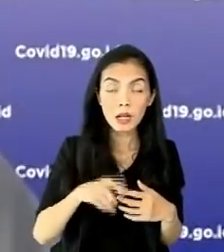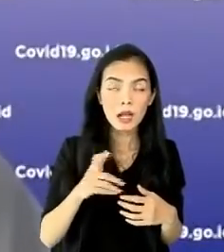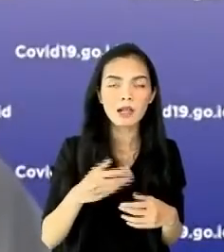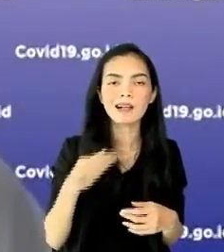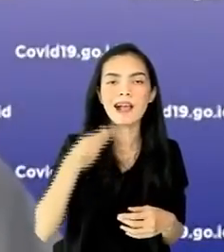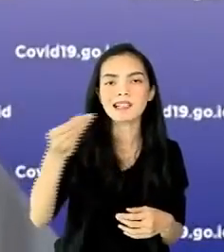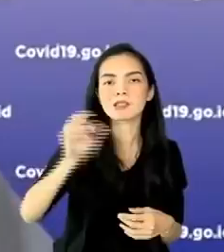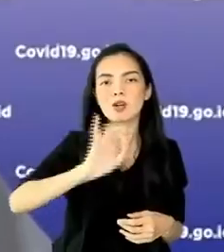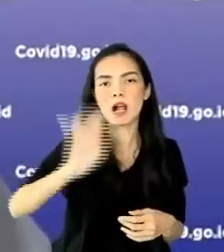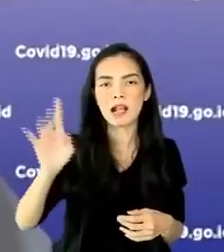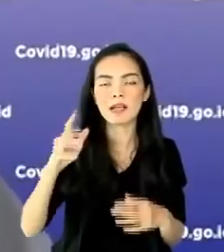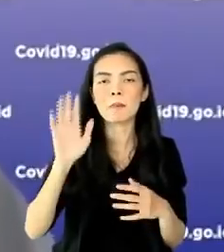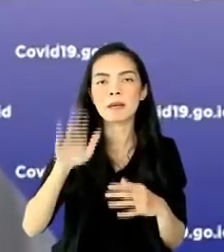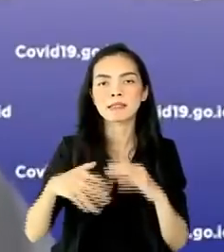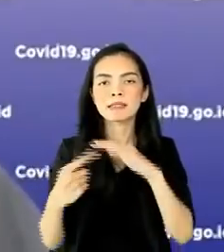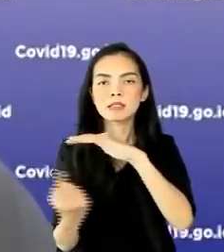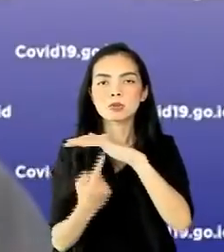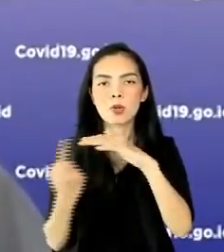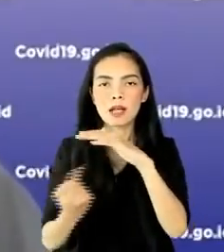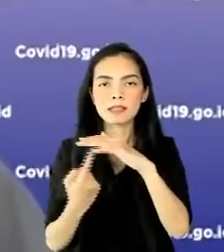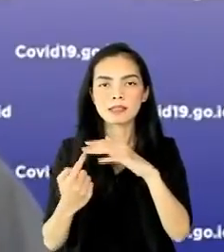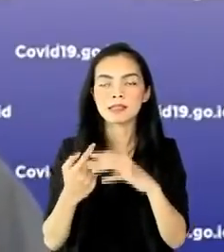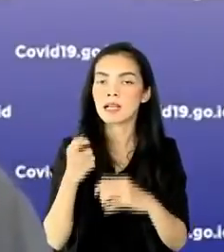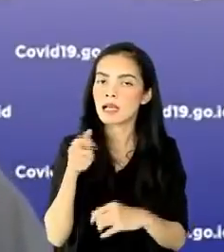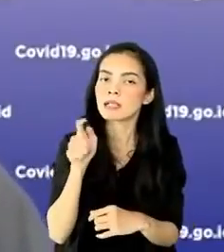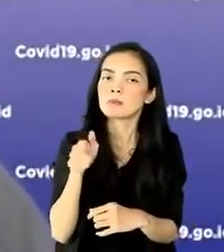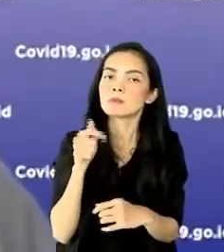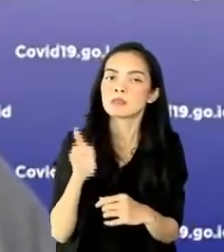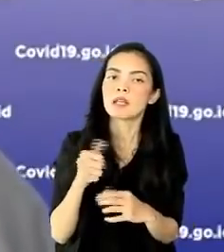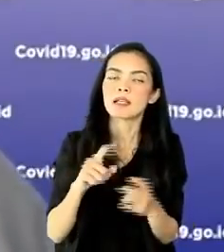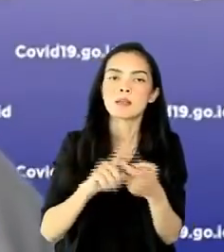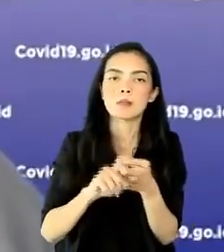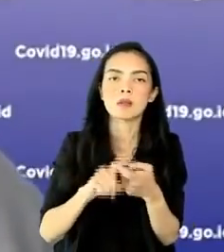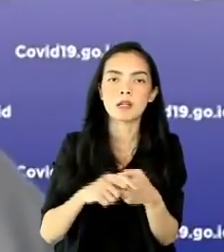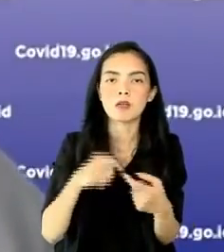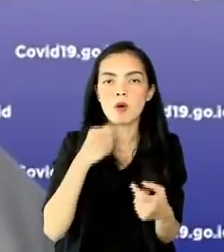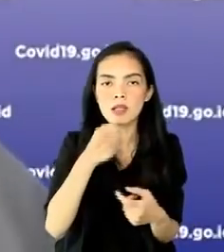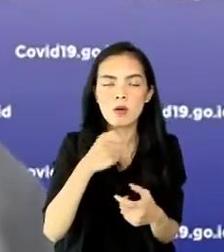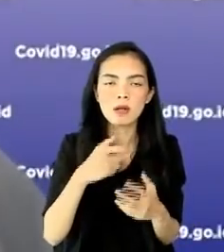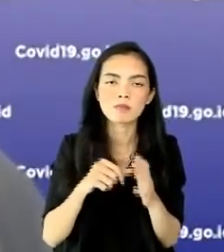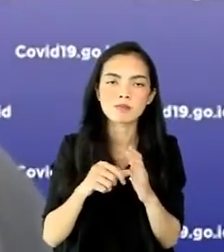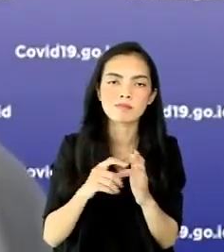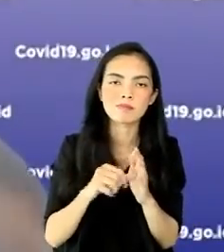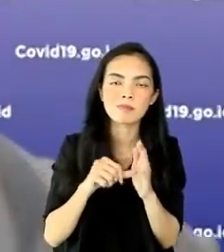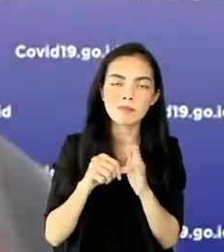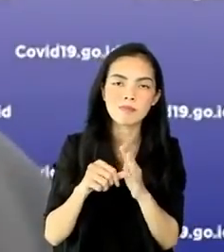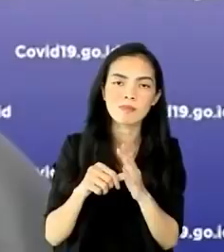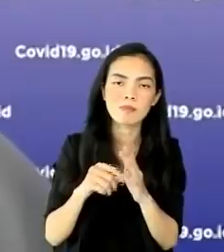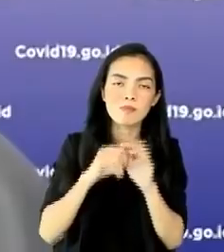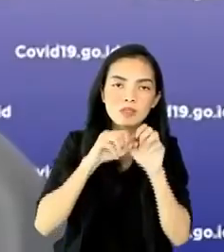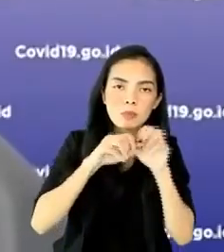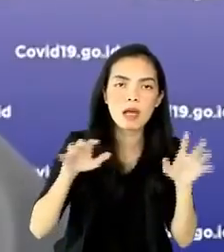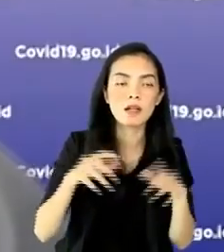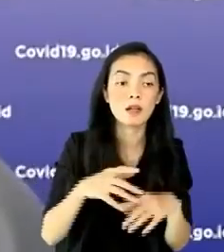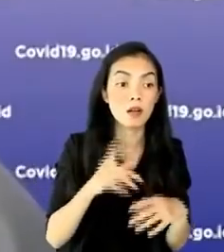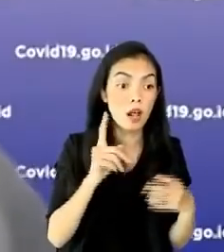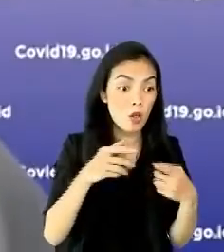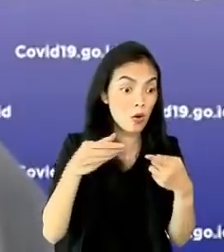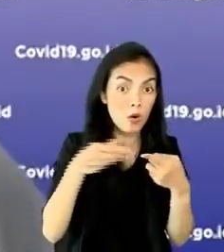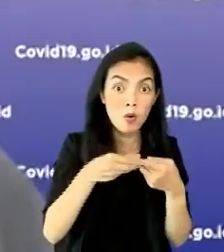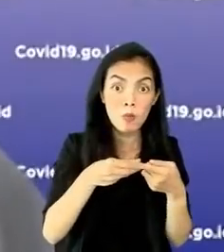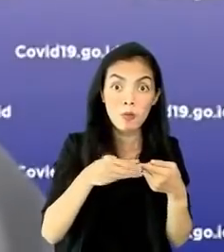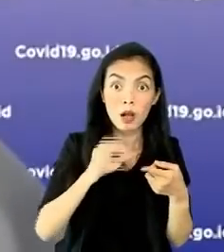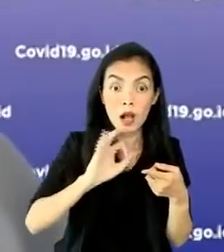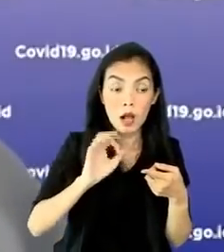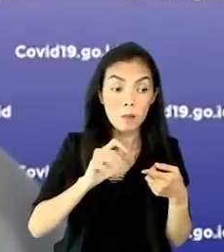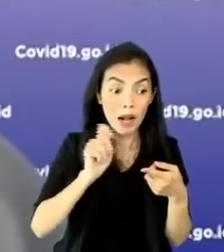dihibahkan kepada orang lain loh yang isoman. Ini aja gerakan ini bisa dibantu oleh teman-teman jurnalis sebetulnya. Ayo, kalau udah nggak dipakai, kasih ke